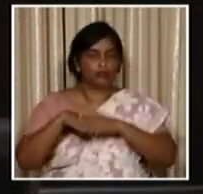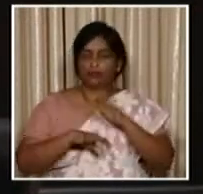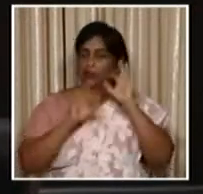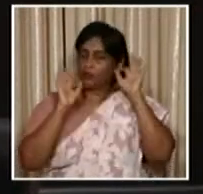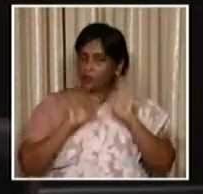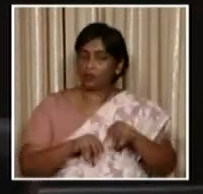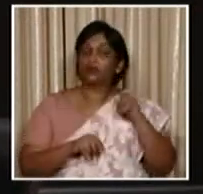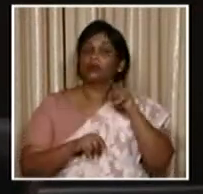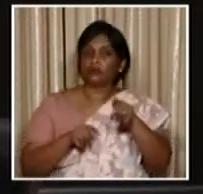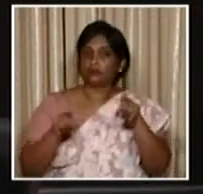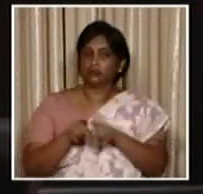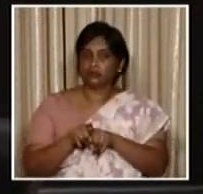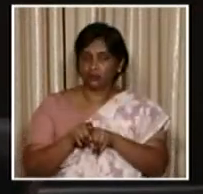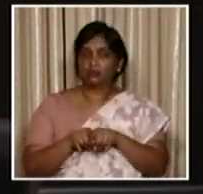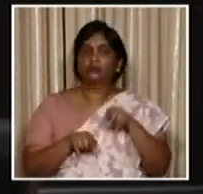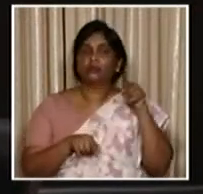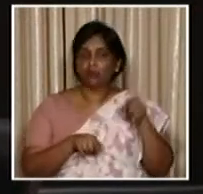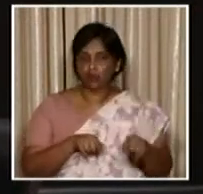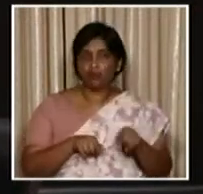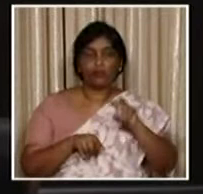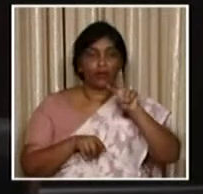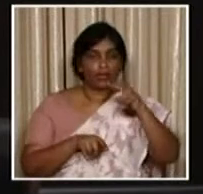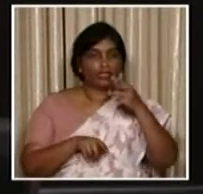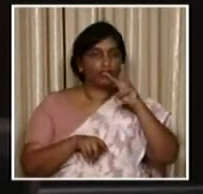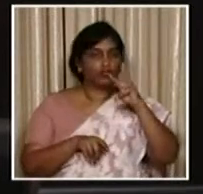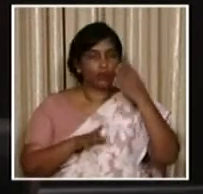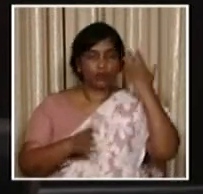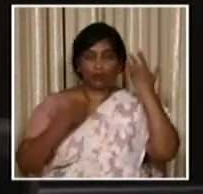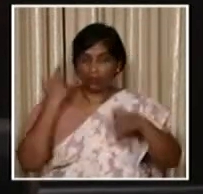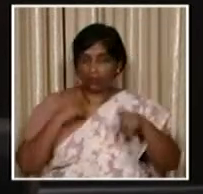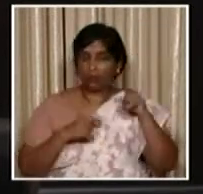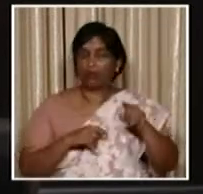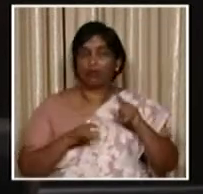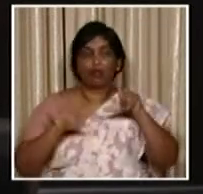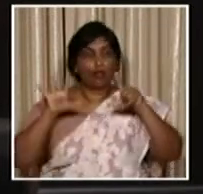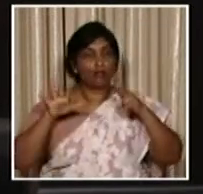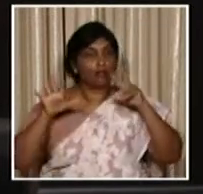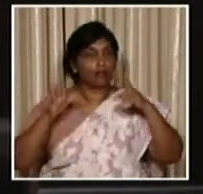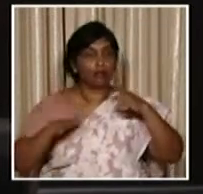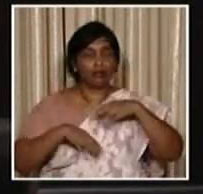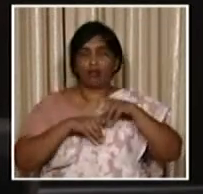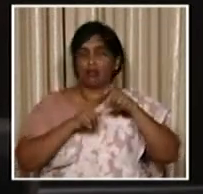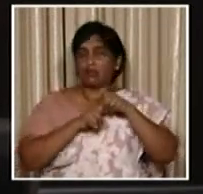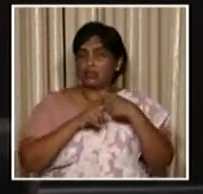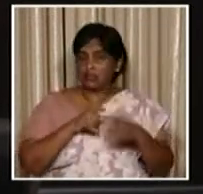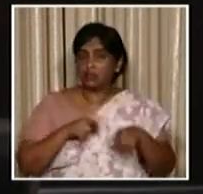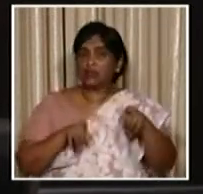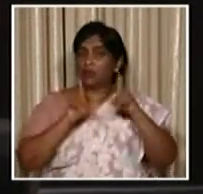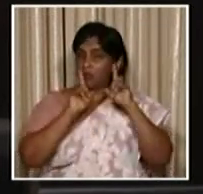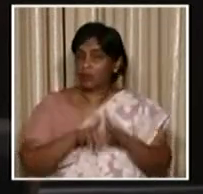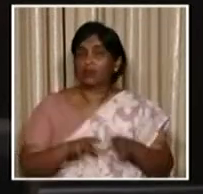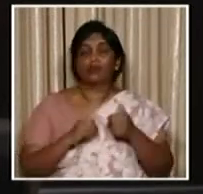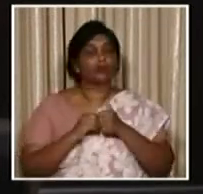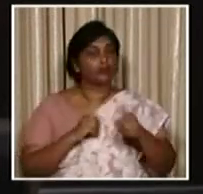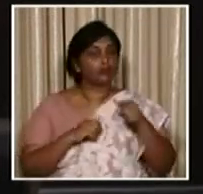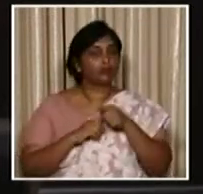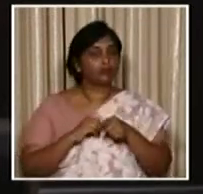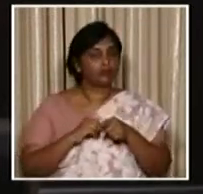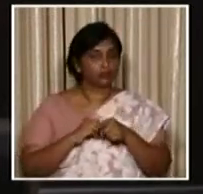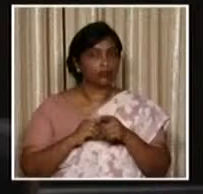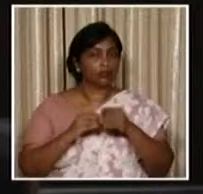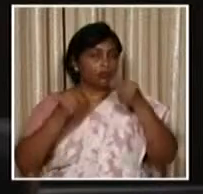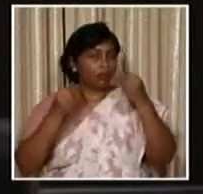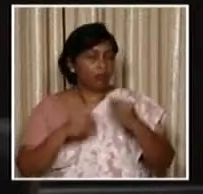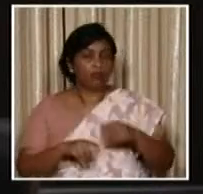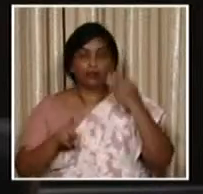කියන එකයි. ඒ නිසා මේ 200ක් ඝාතනය වෙලා 7800ක් අබ්බඝාත වෙලා මේ වෙච්ච කාරණා